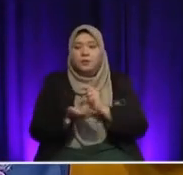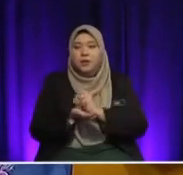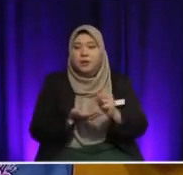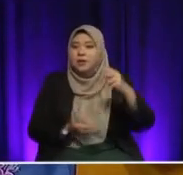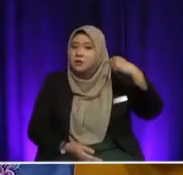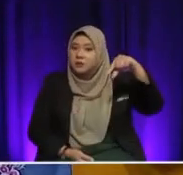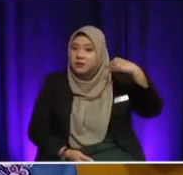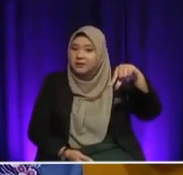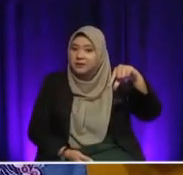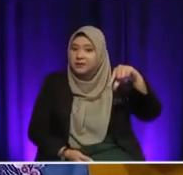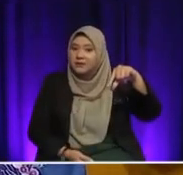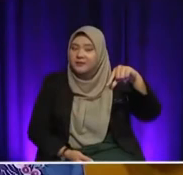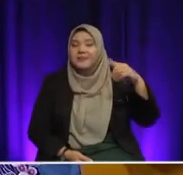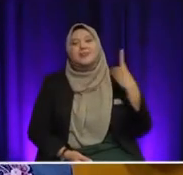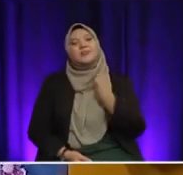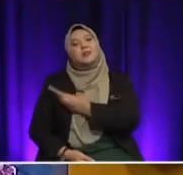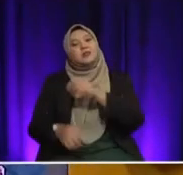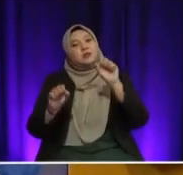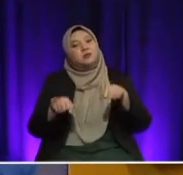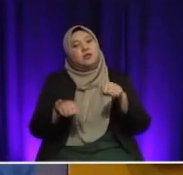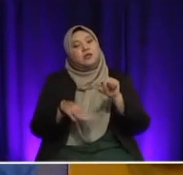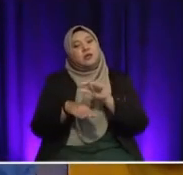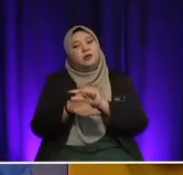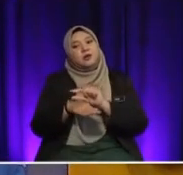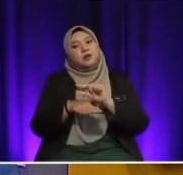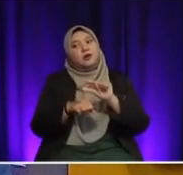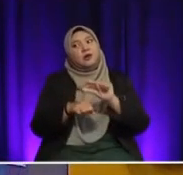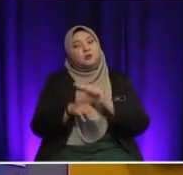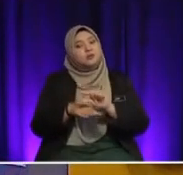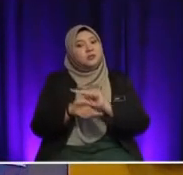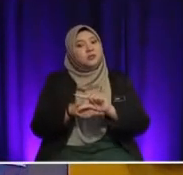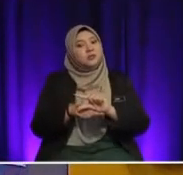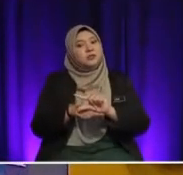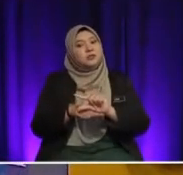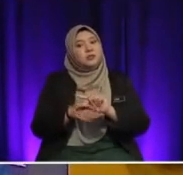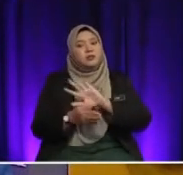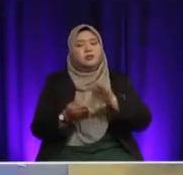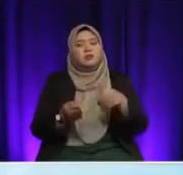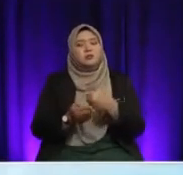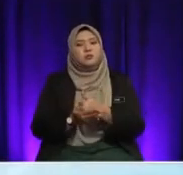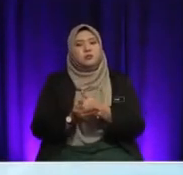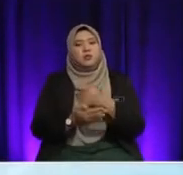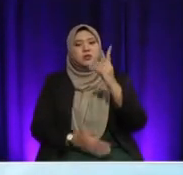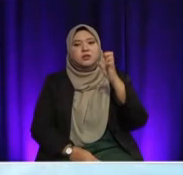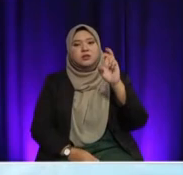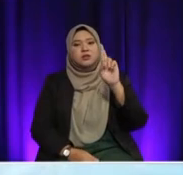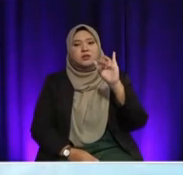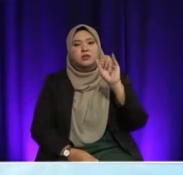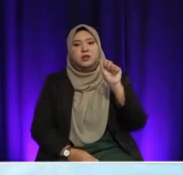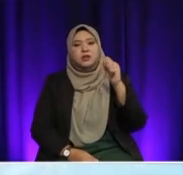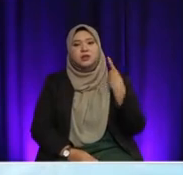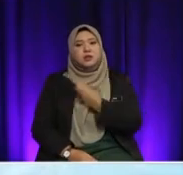untuk rupa dan warna, kita akan menggunakan mata. Okey. Untuk tekstur, kita akan gunakan tangan. Jari kita